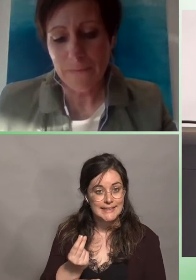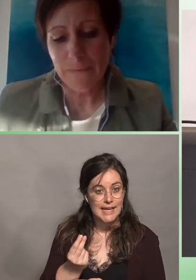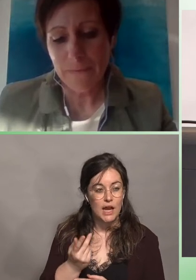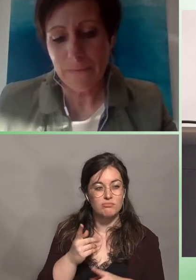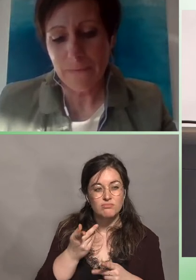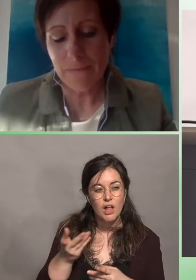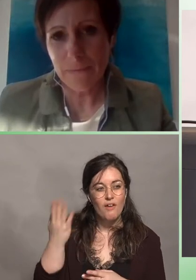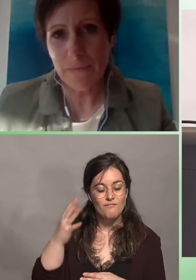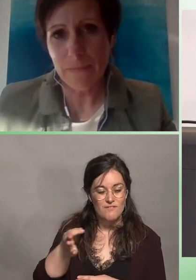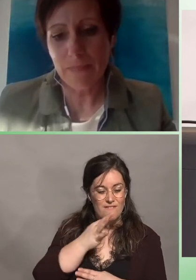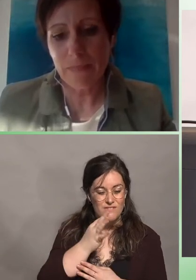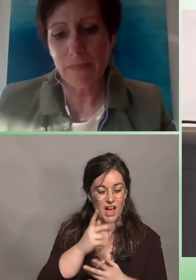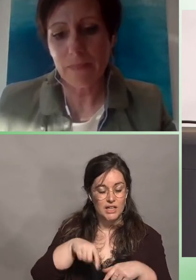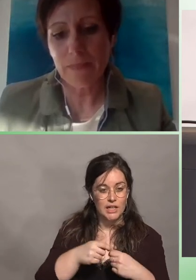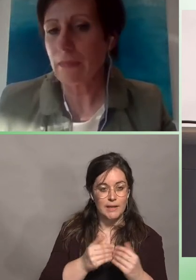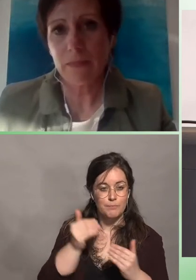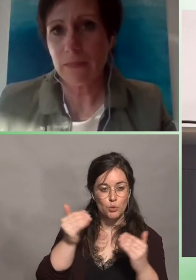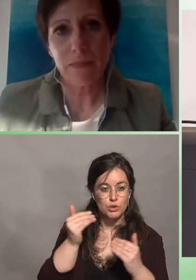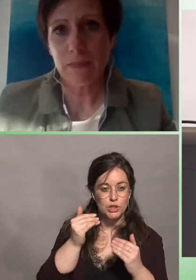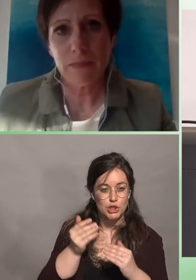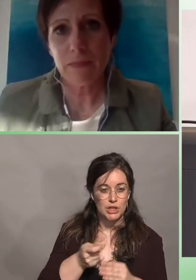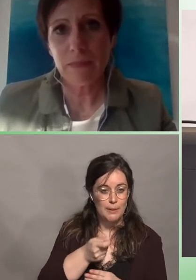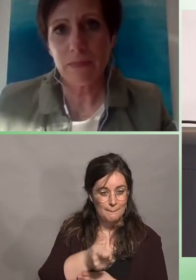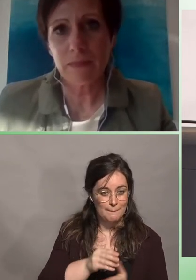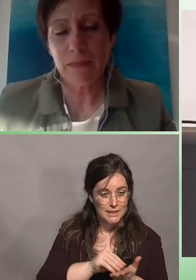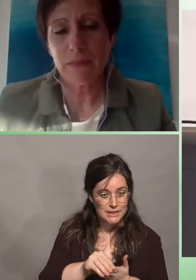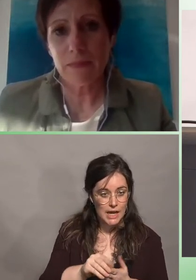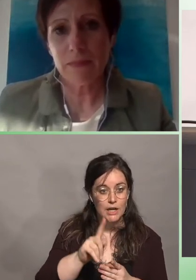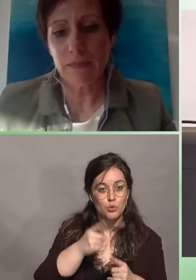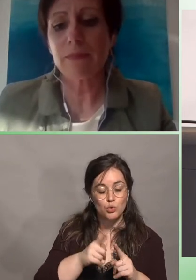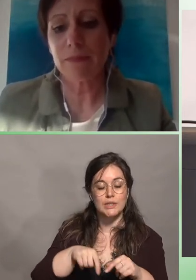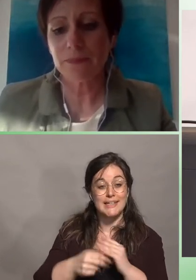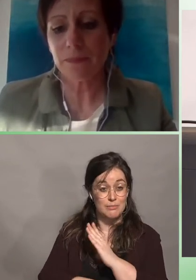einen Unterschied in der Entlohnung gibt und ob es bei Ihnen auch Leerstellen gibt.